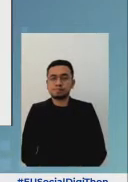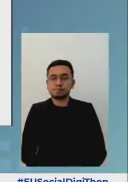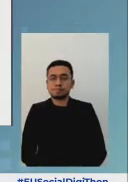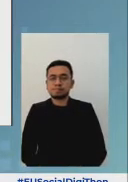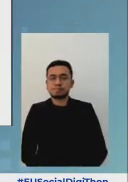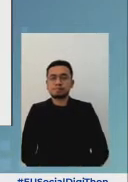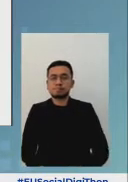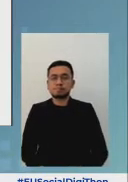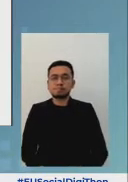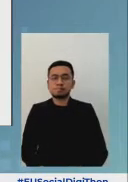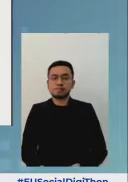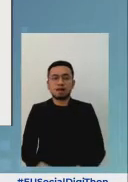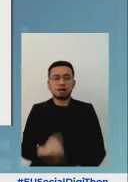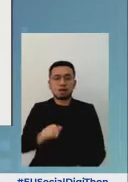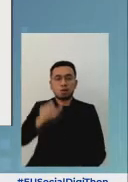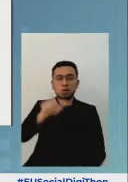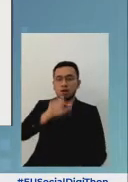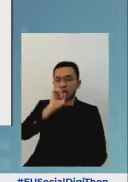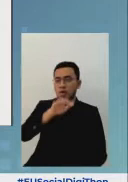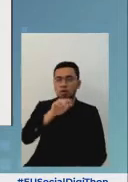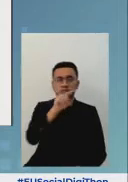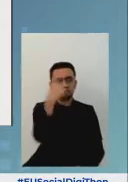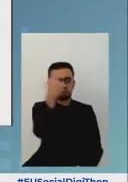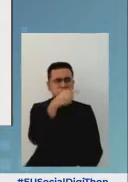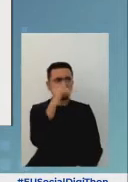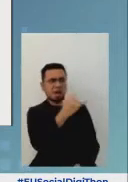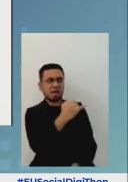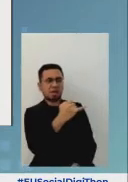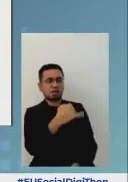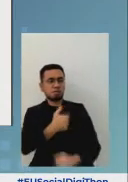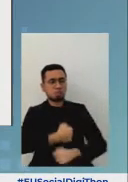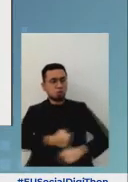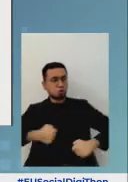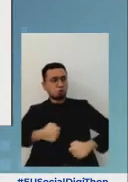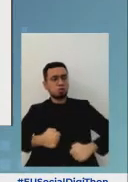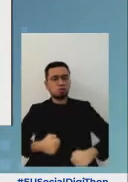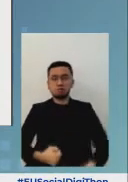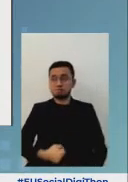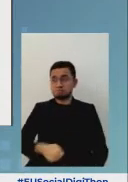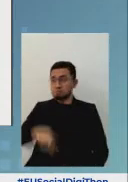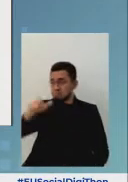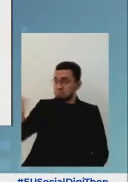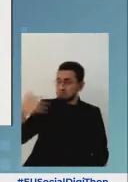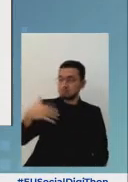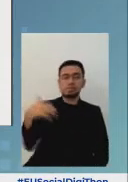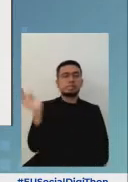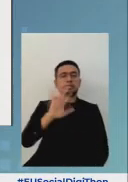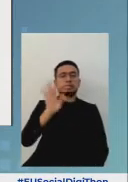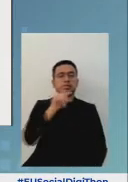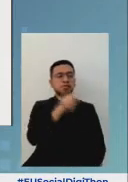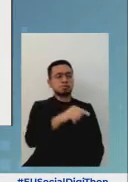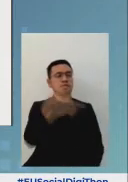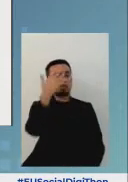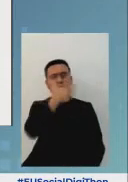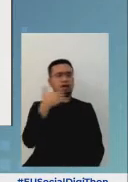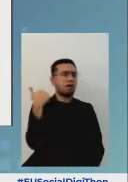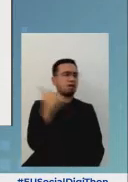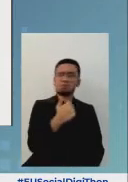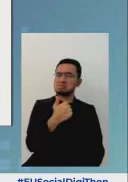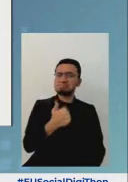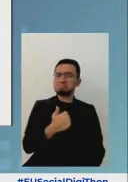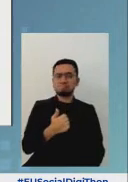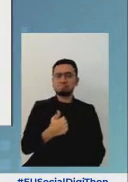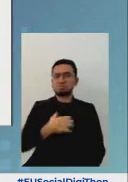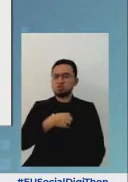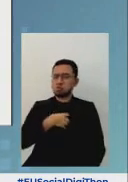kalau ada orang yang bilang kayak gitu. Oh enggak, funny, orang yang keren, orang yang sangat cantik buat aku, ya,